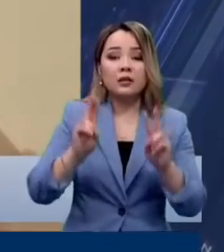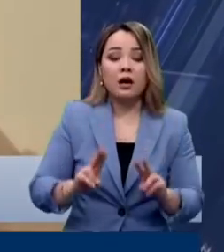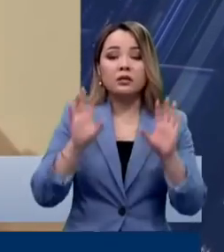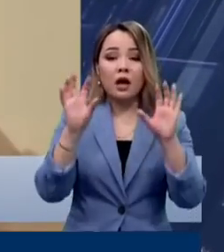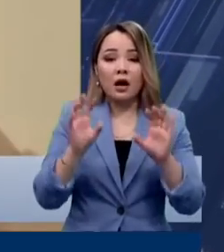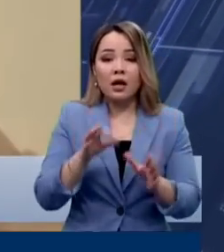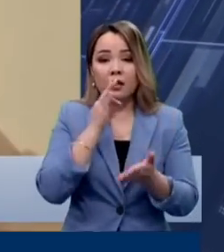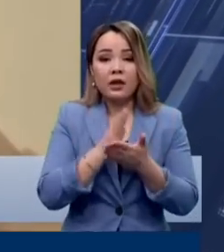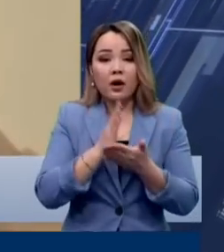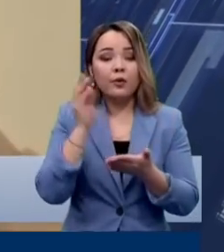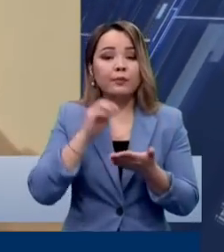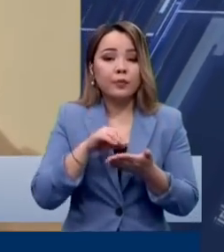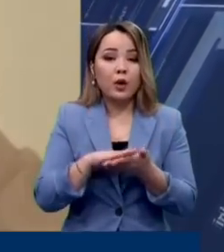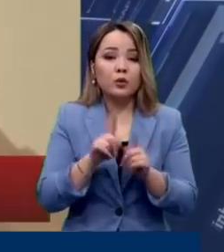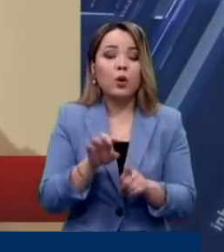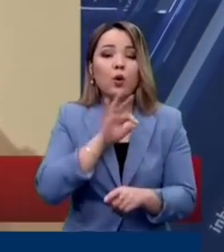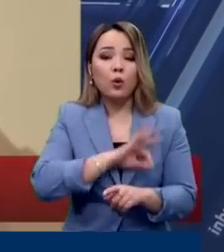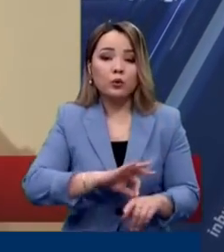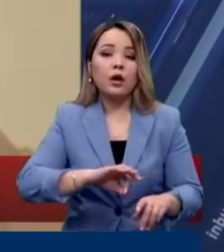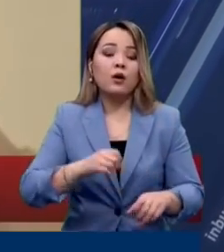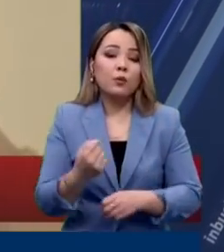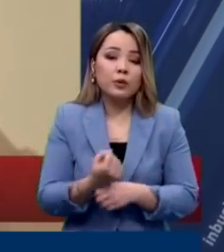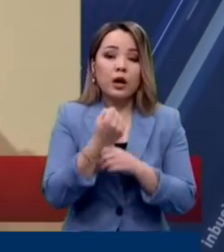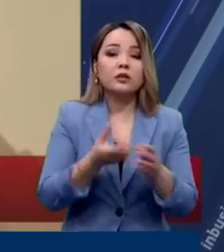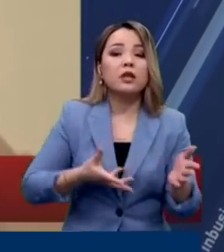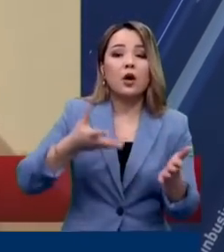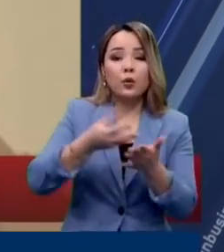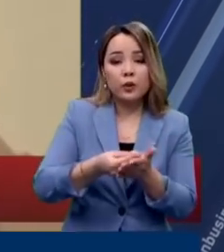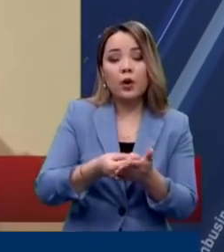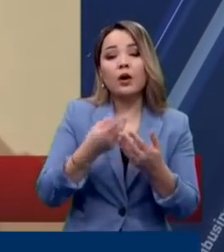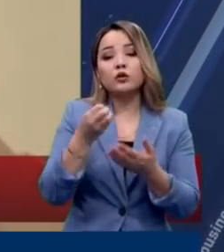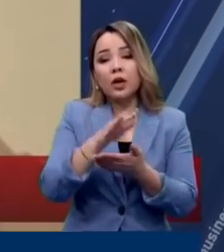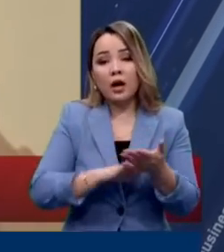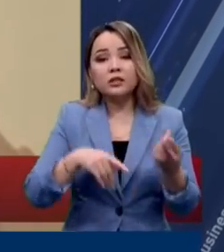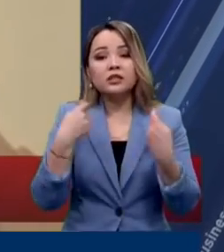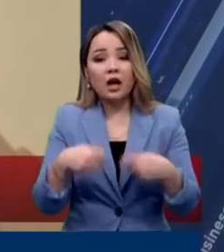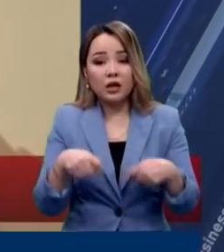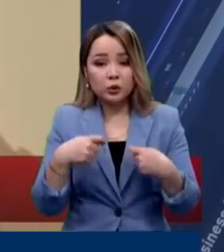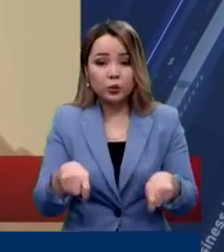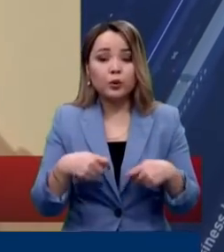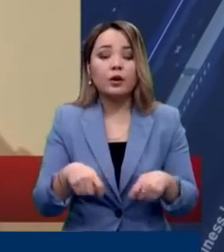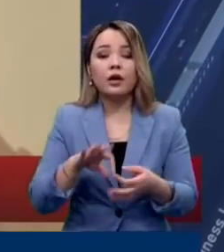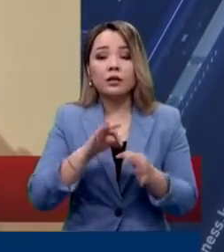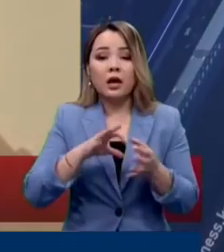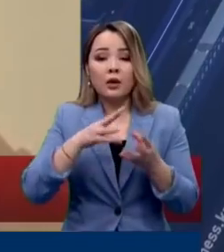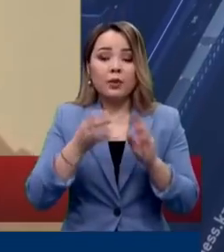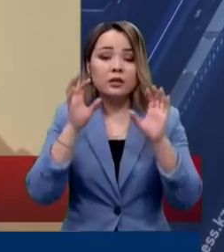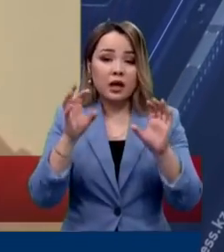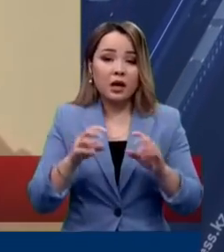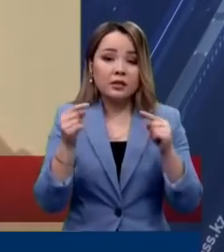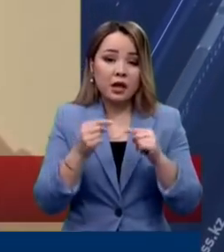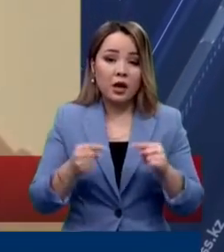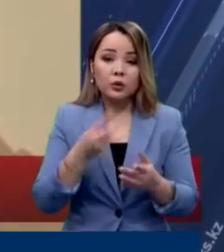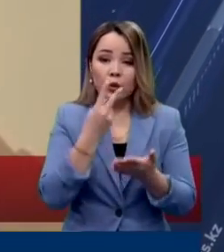жоқ. Криптовалютаны қолдану, онымен төлемдер жасау немесе оны ары қарай сату барысы заңмен